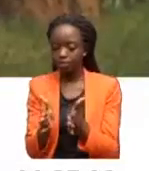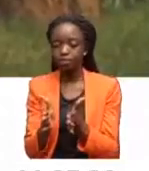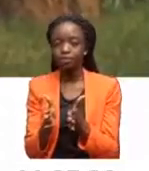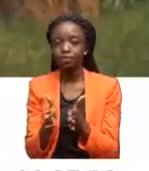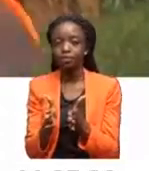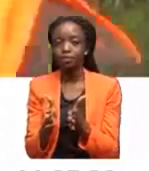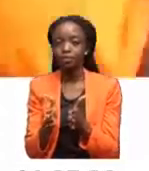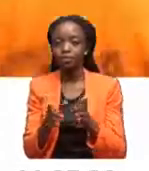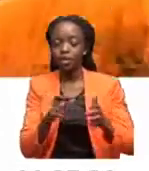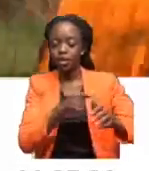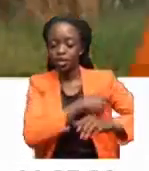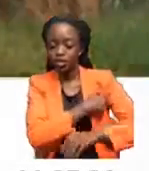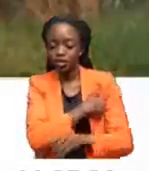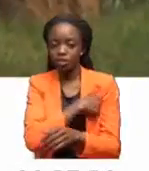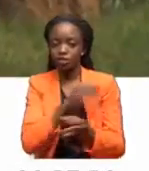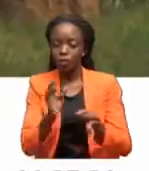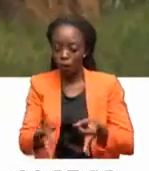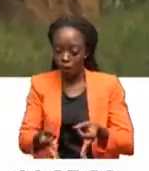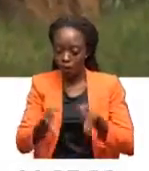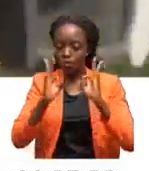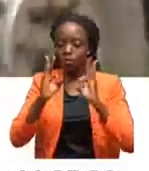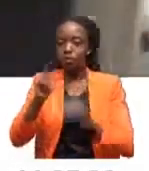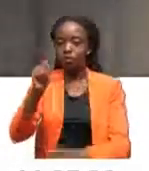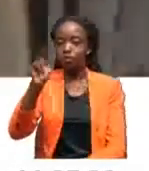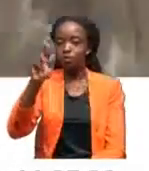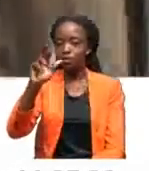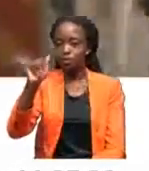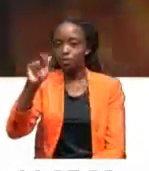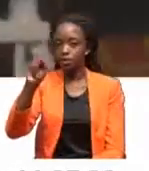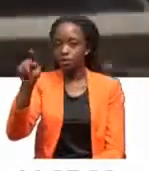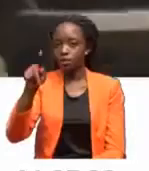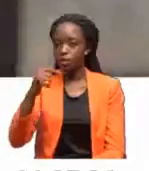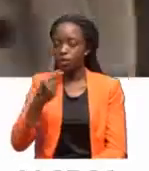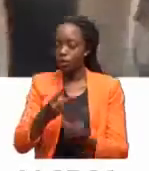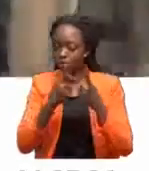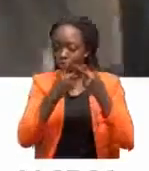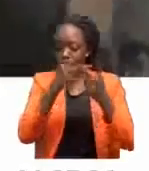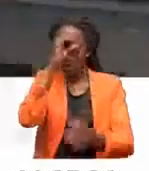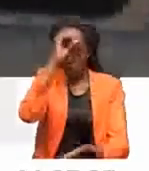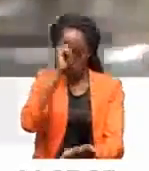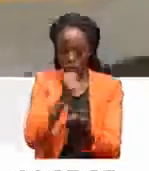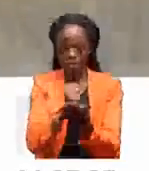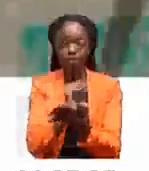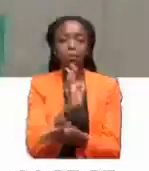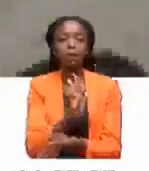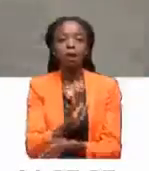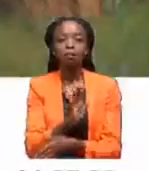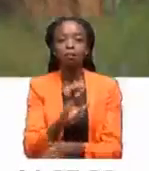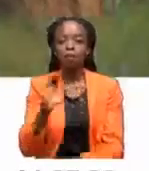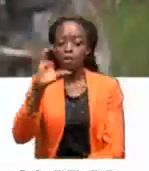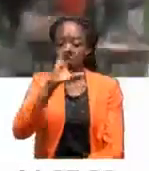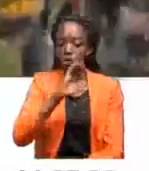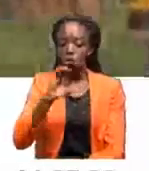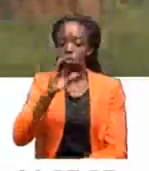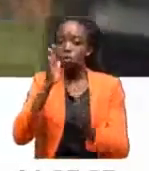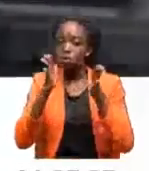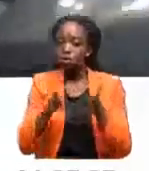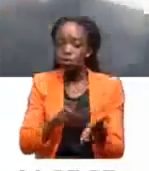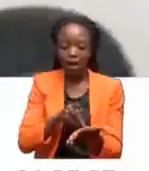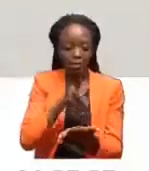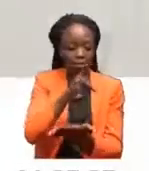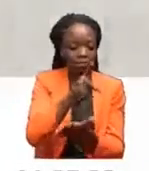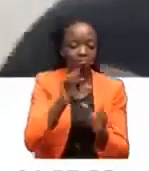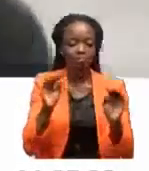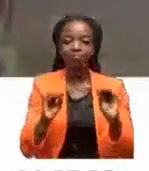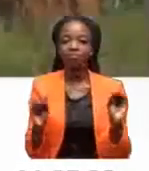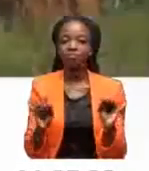chief officers wa Trans Nzoia, ukienda kwa ofisi zao, contractor awalipwi pesa.